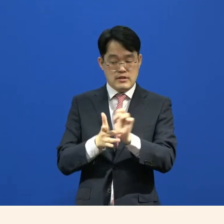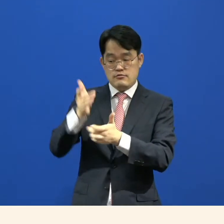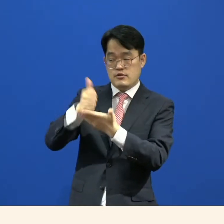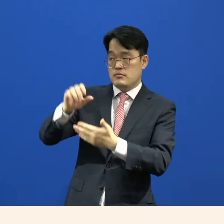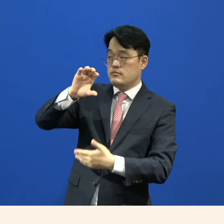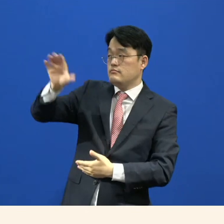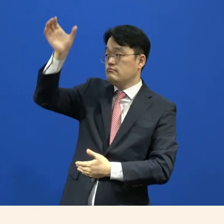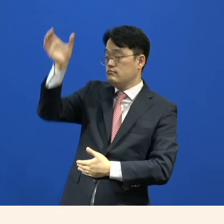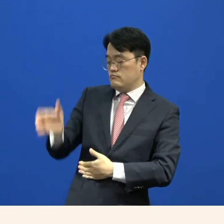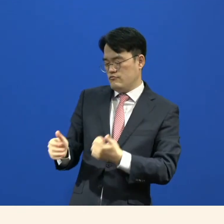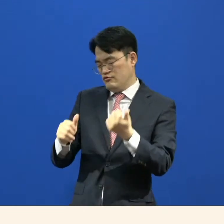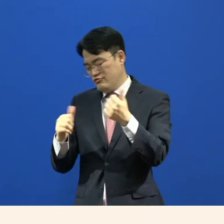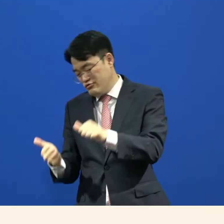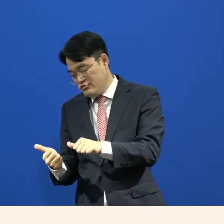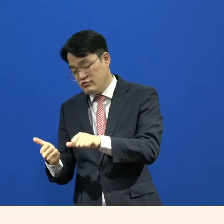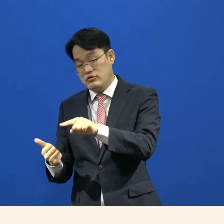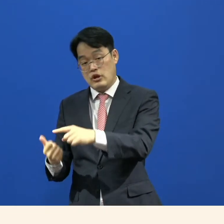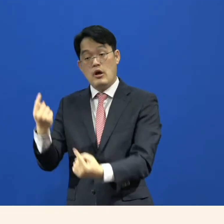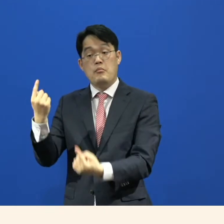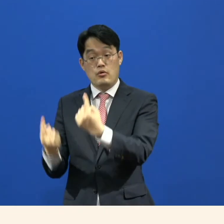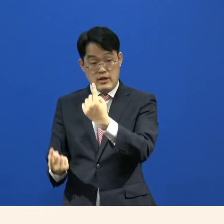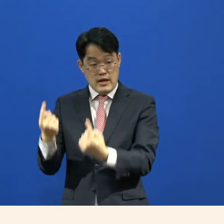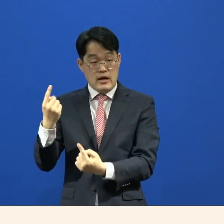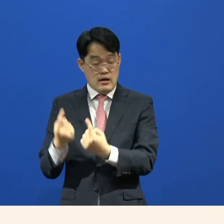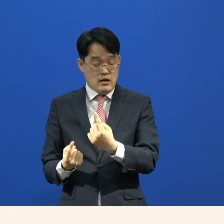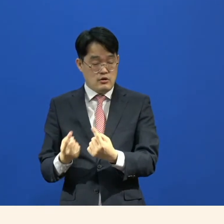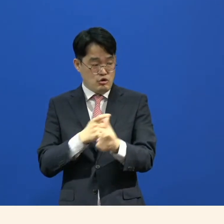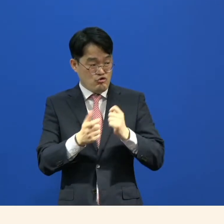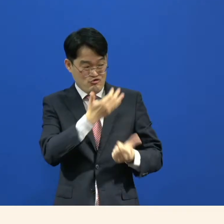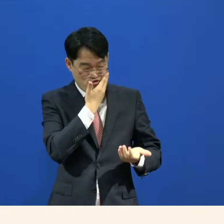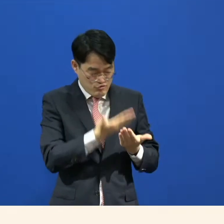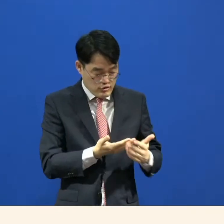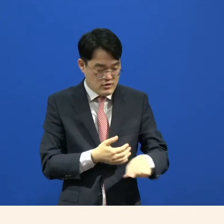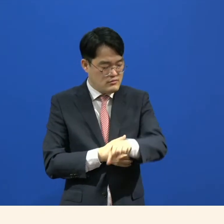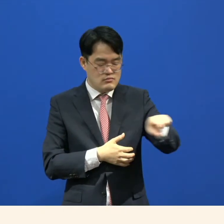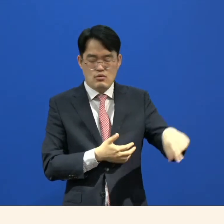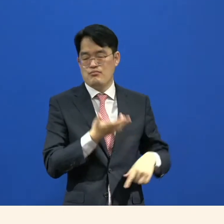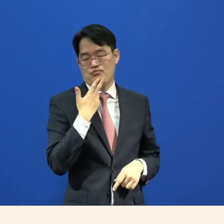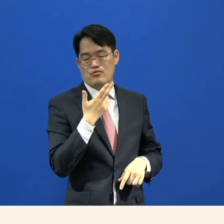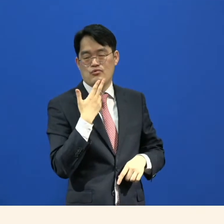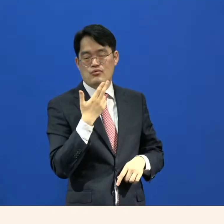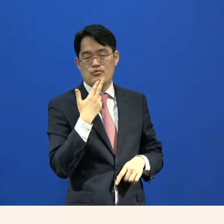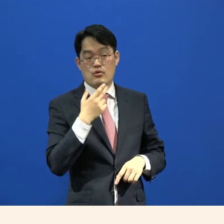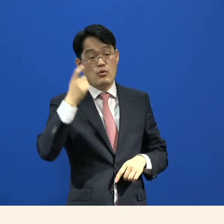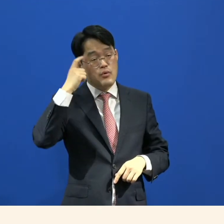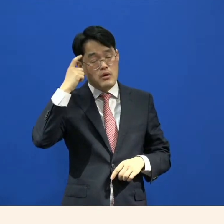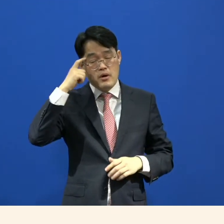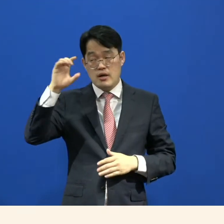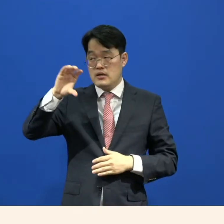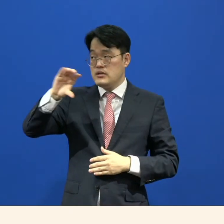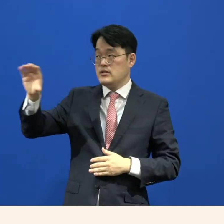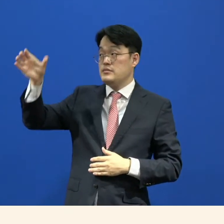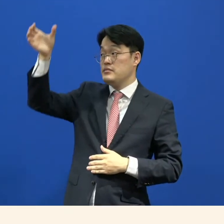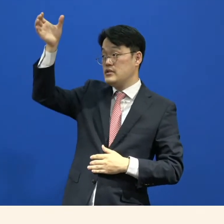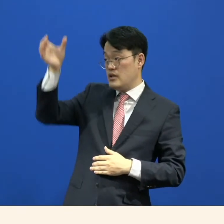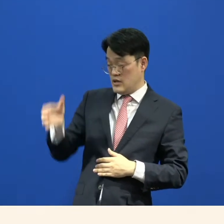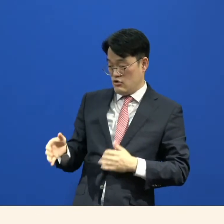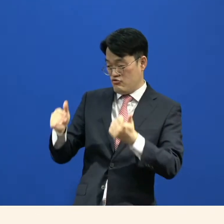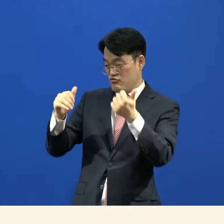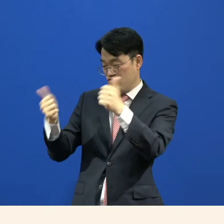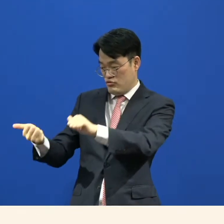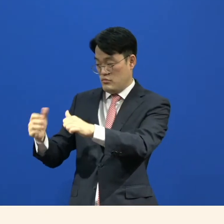사건보다 더 중요한 사건이 없는 이유는 이 십자가의 죽으심이 역사의 모든 판도를 바꾸어 놓았기